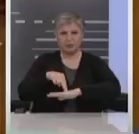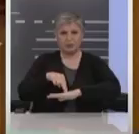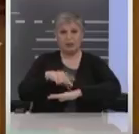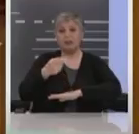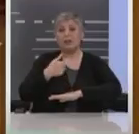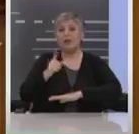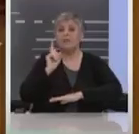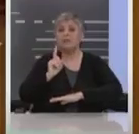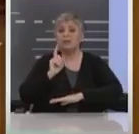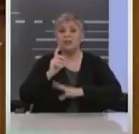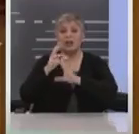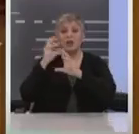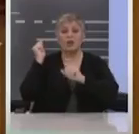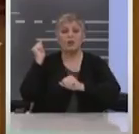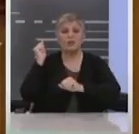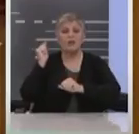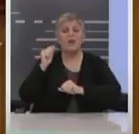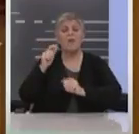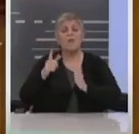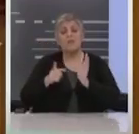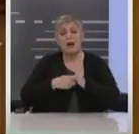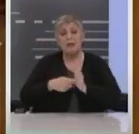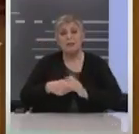Ξέρετε κάτι, αυτή είναι μία,